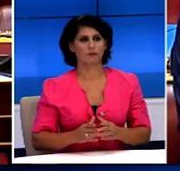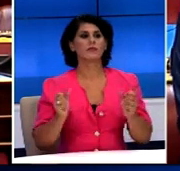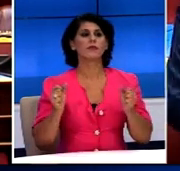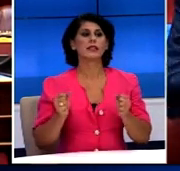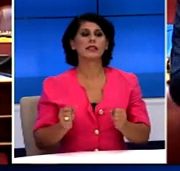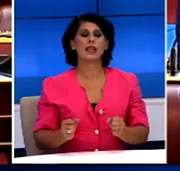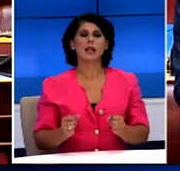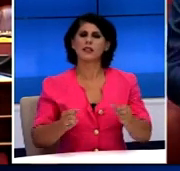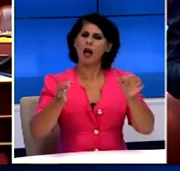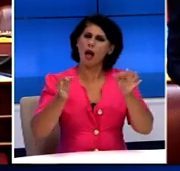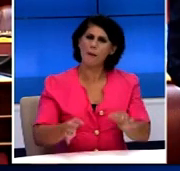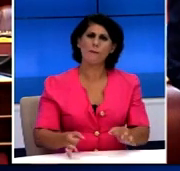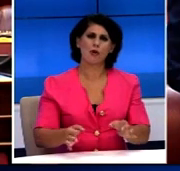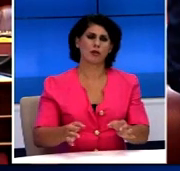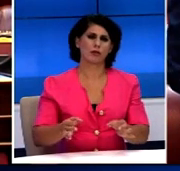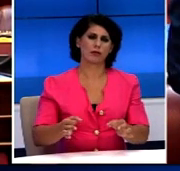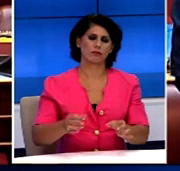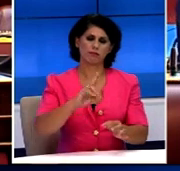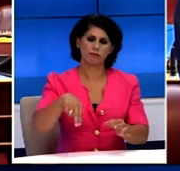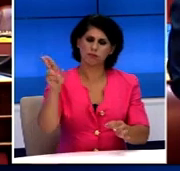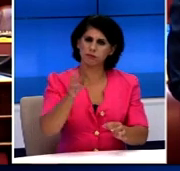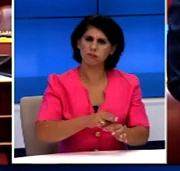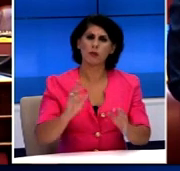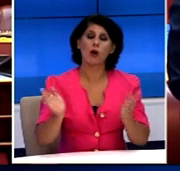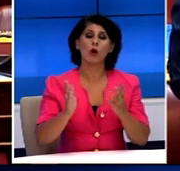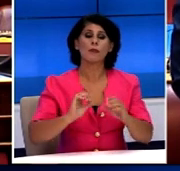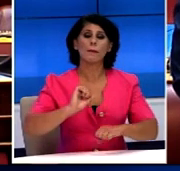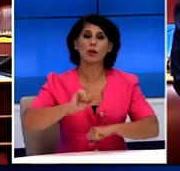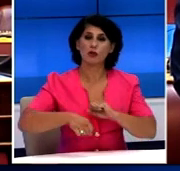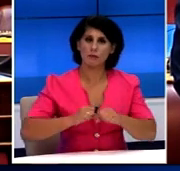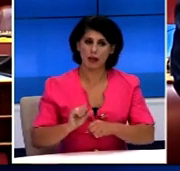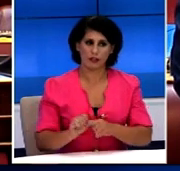στάση απολύτως απορριπτική της όποιας προσπάθειας